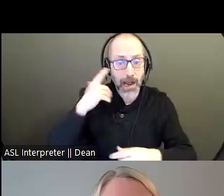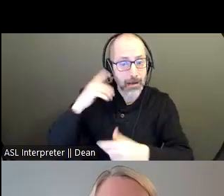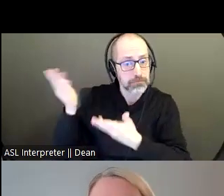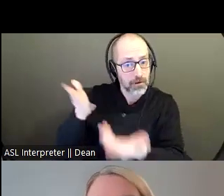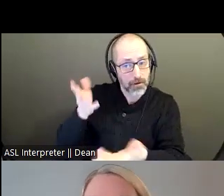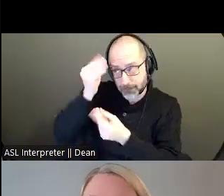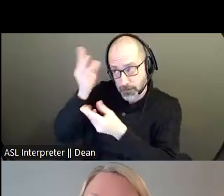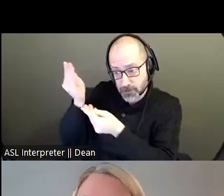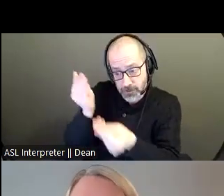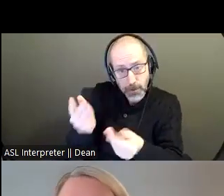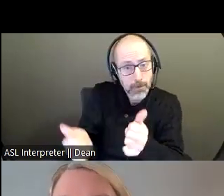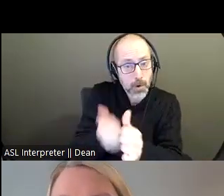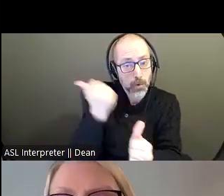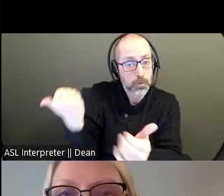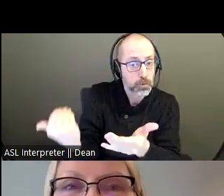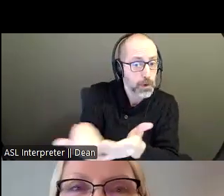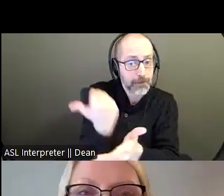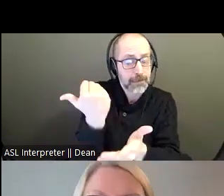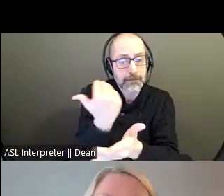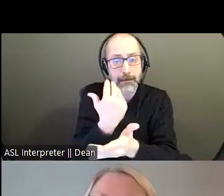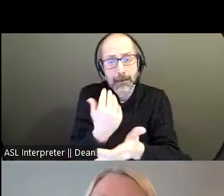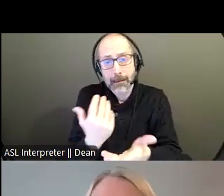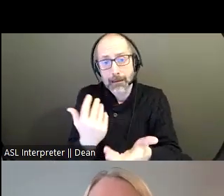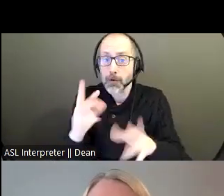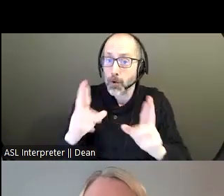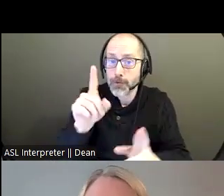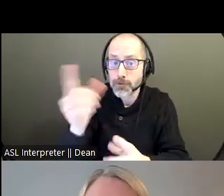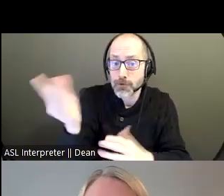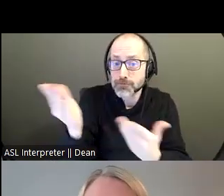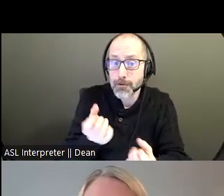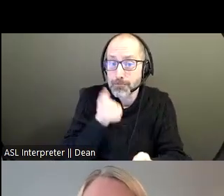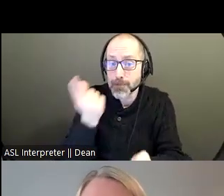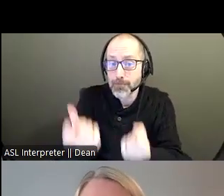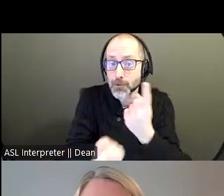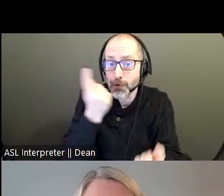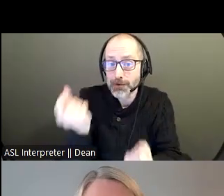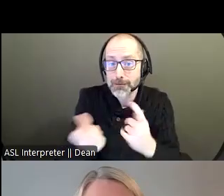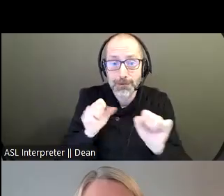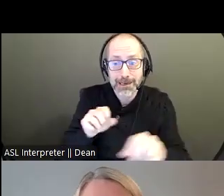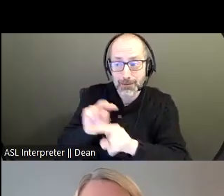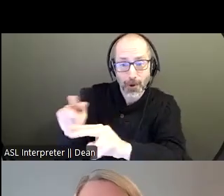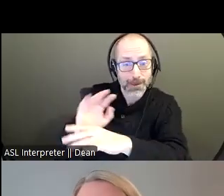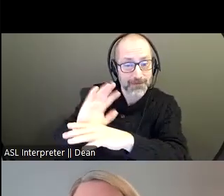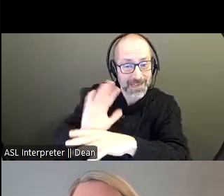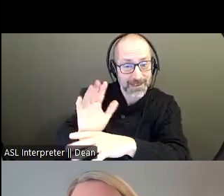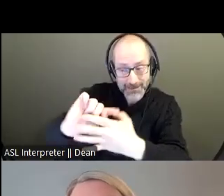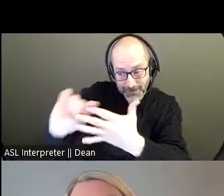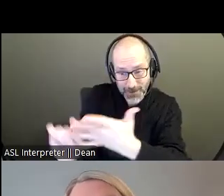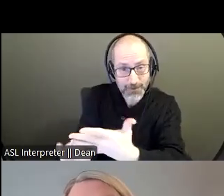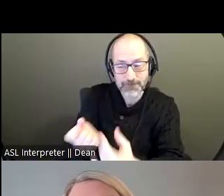avec moi les vidéos qui me semblaient les plus pertinents. Et donc,